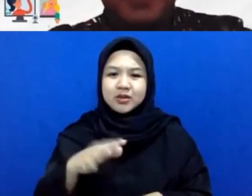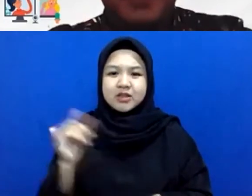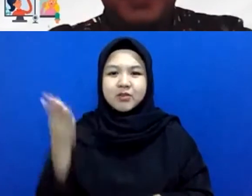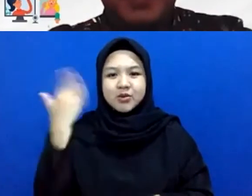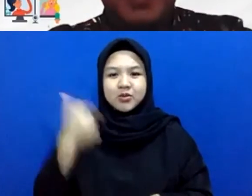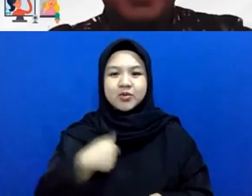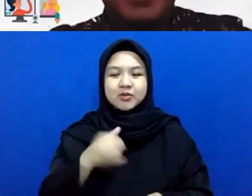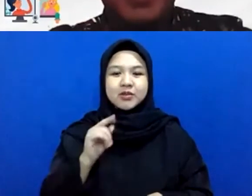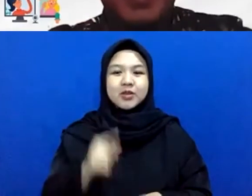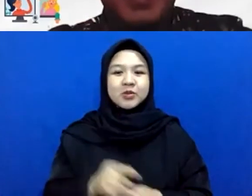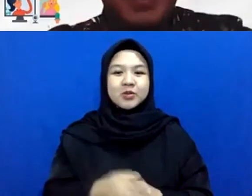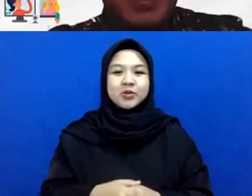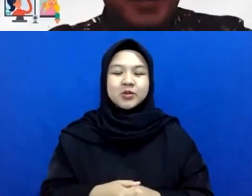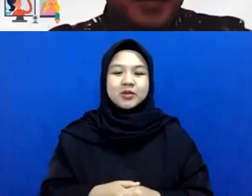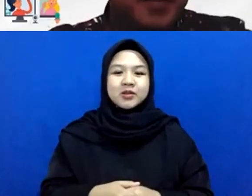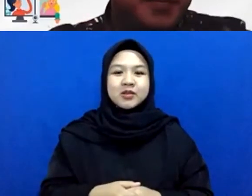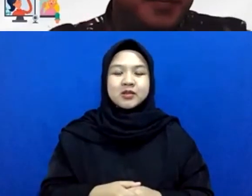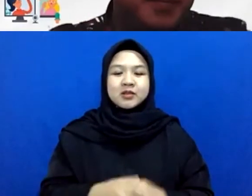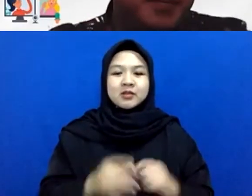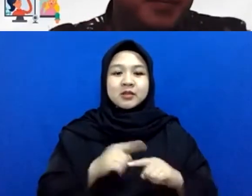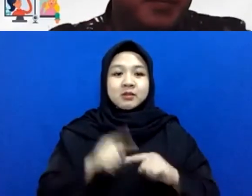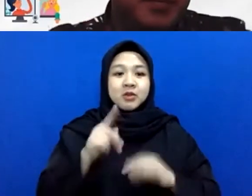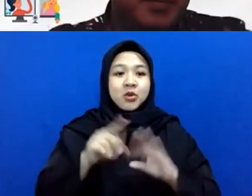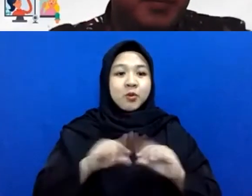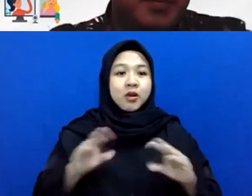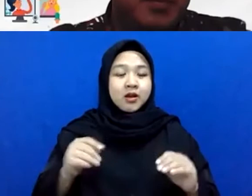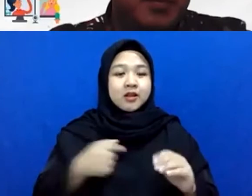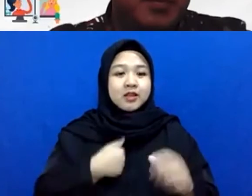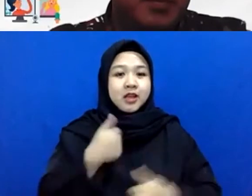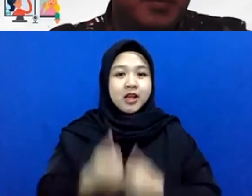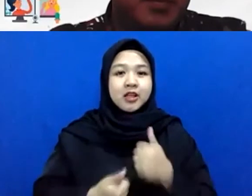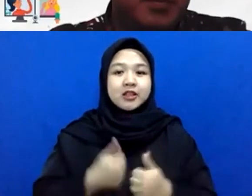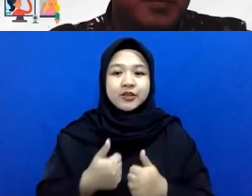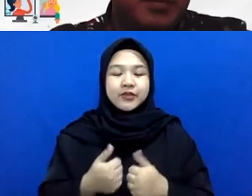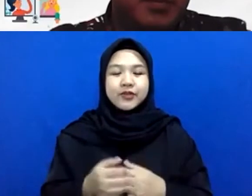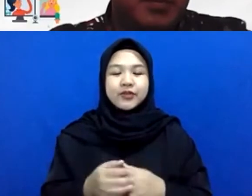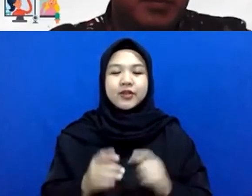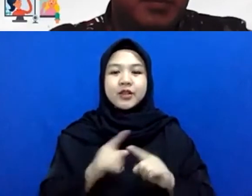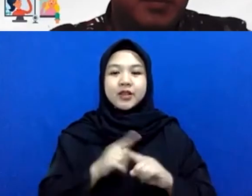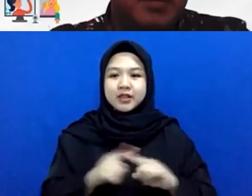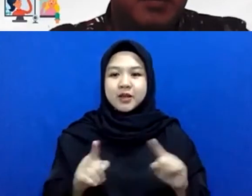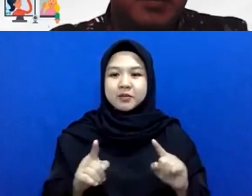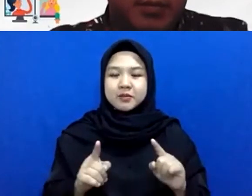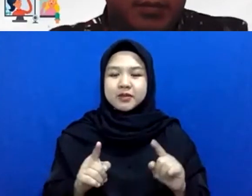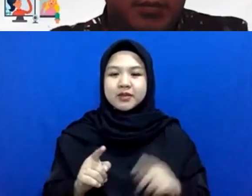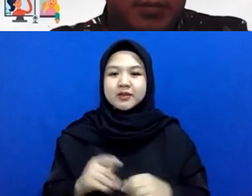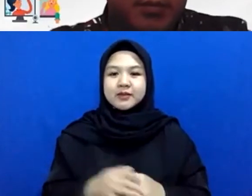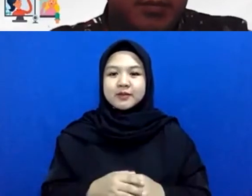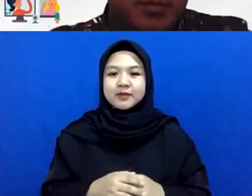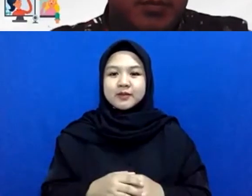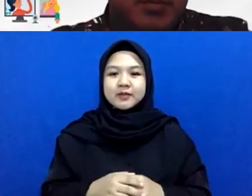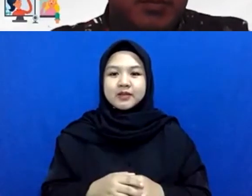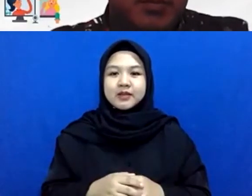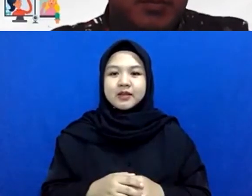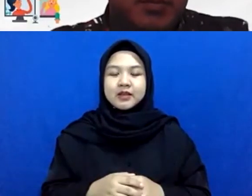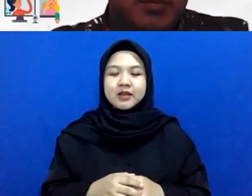Mbak Esti. Nah, tapi kalau di magang, saya lebih proaktif, tapi lebih gaya